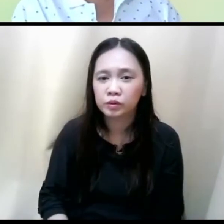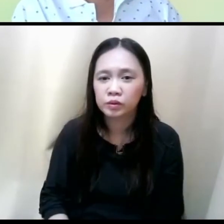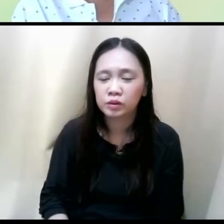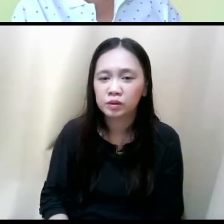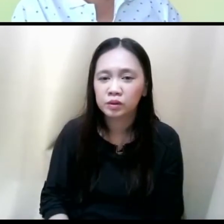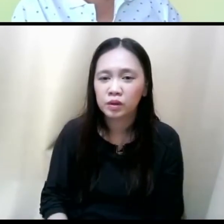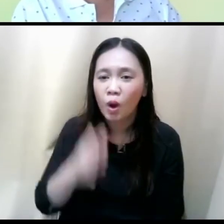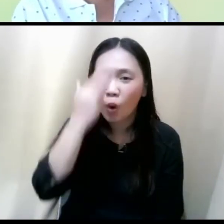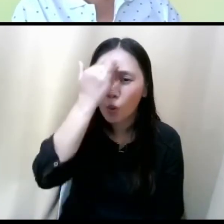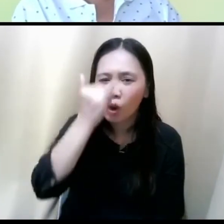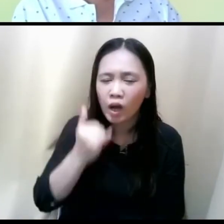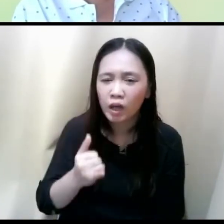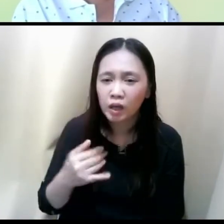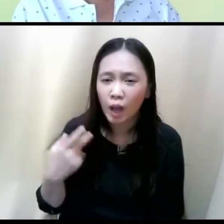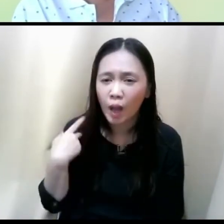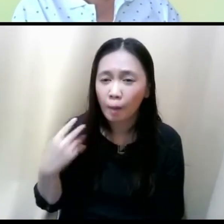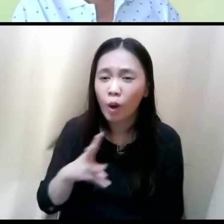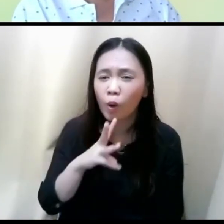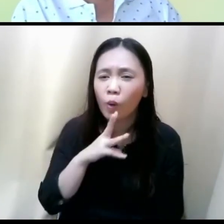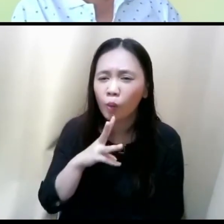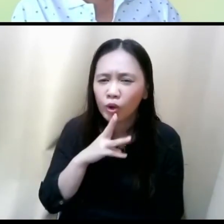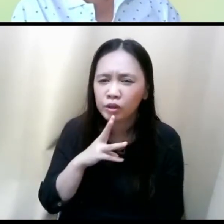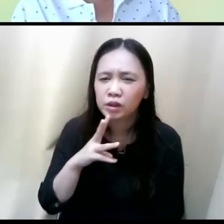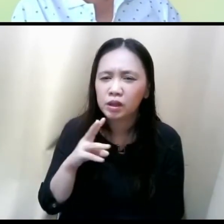ko nilagyan ng konting tubig at may konting kulay?